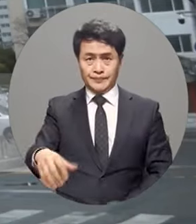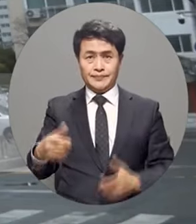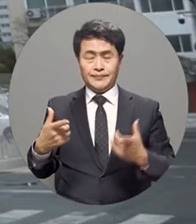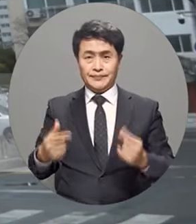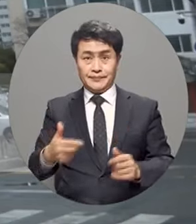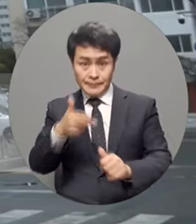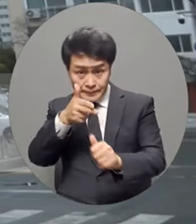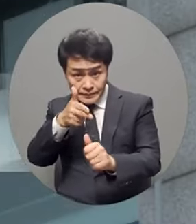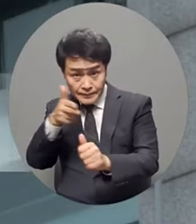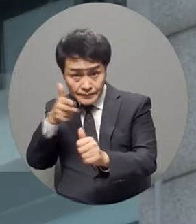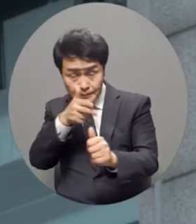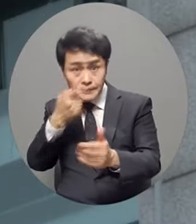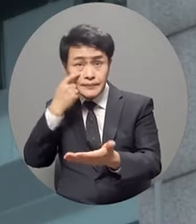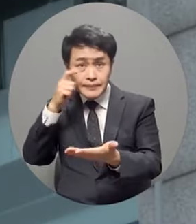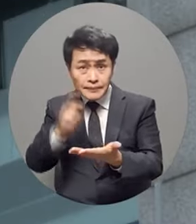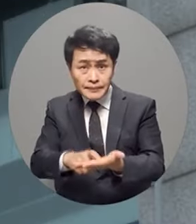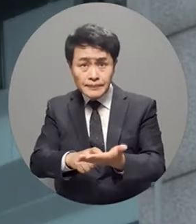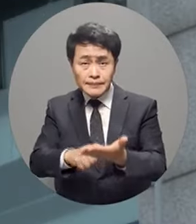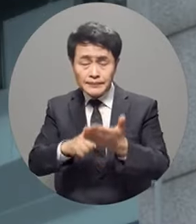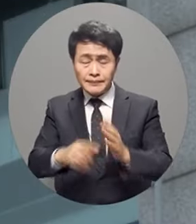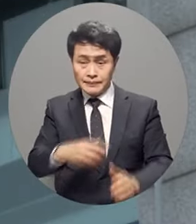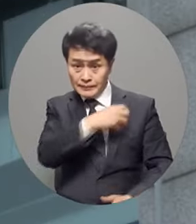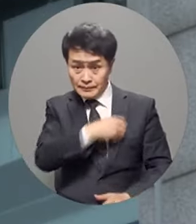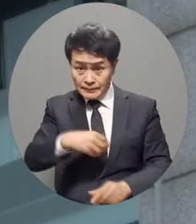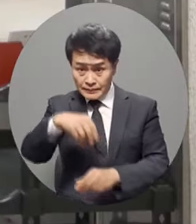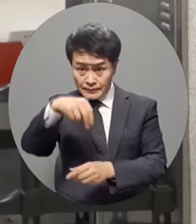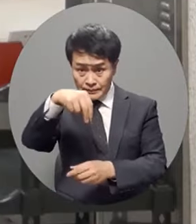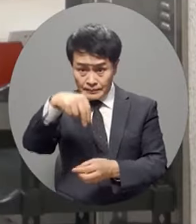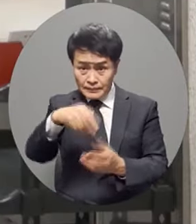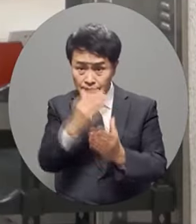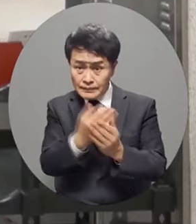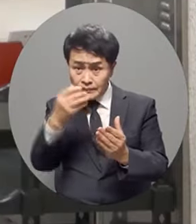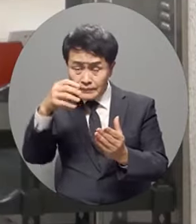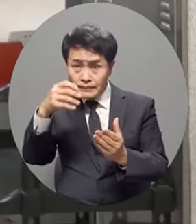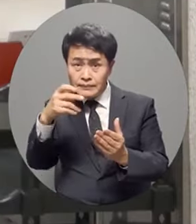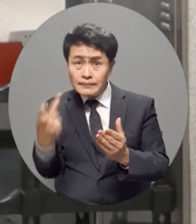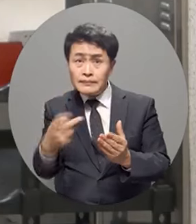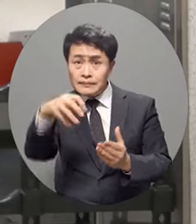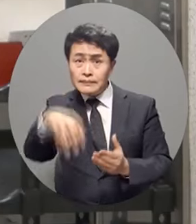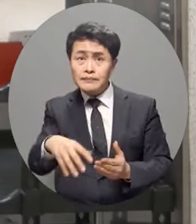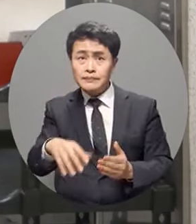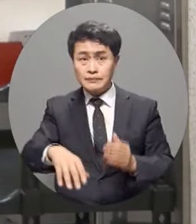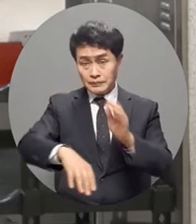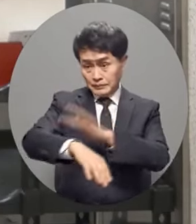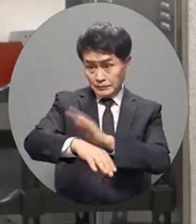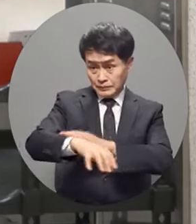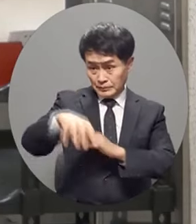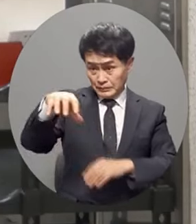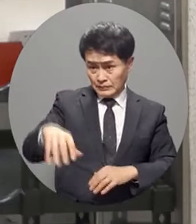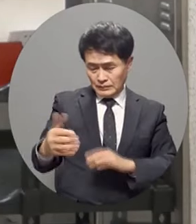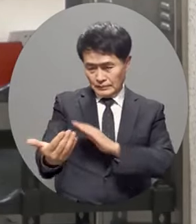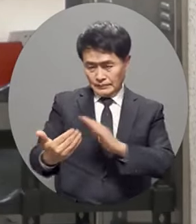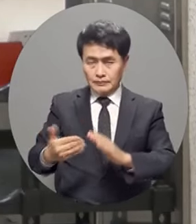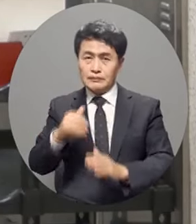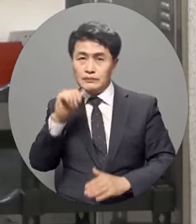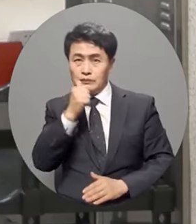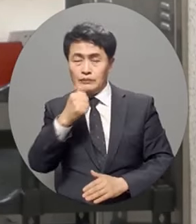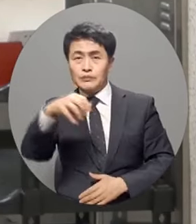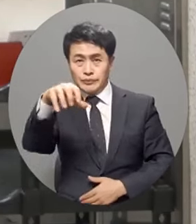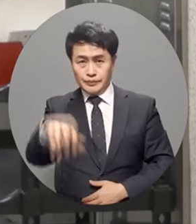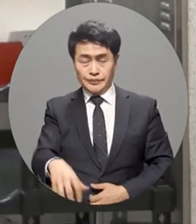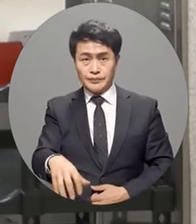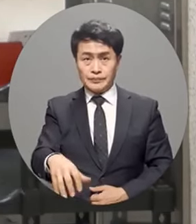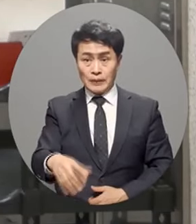카메라가 발견된 곳은 양산시 투표만이 아니었습니다 오른은 사전투표소로 미리 안내됐다 장소입니다